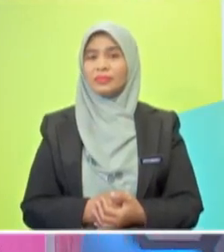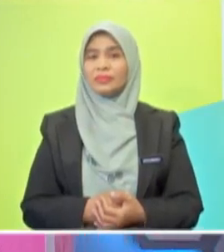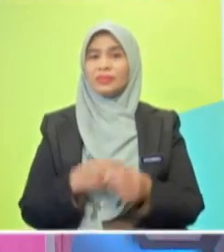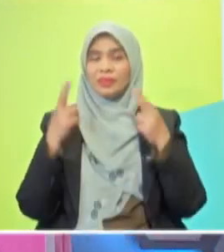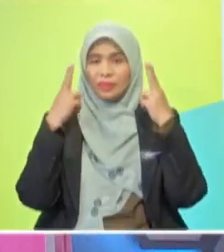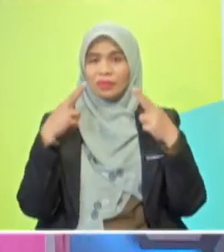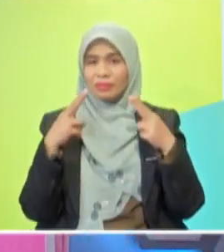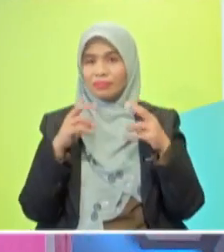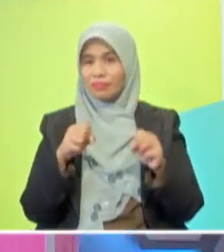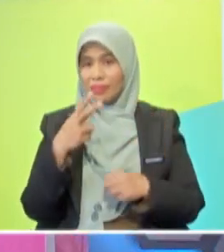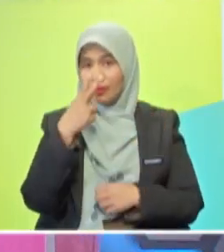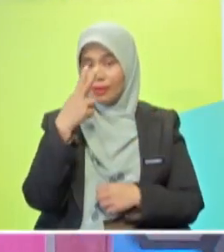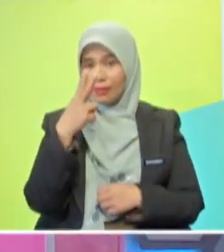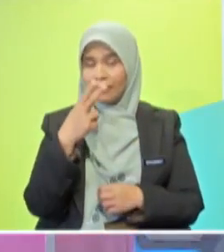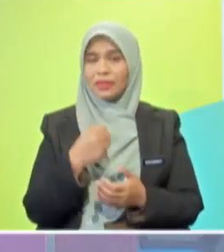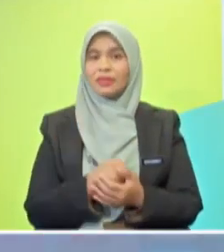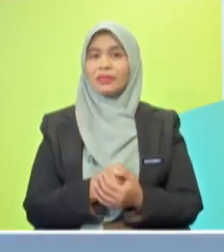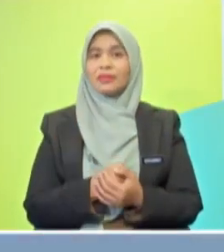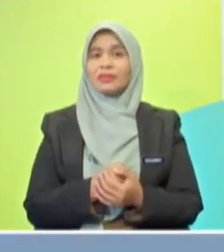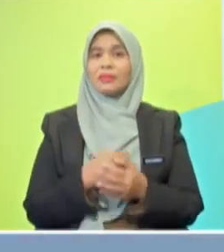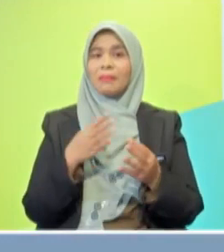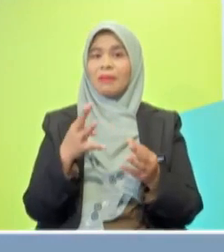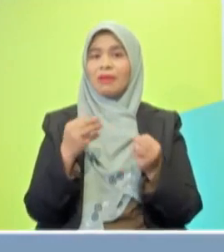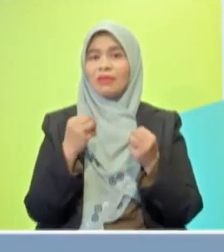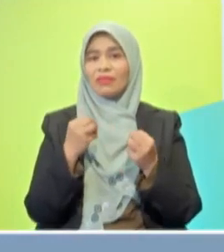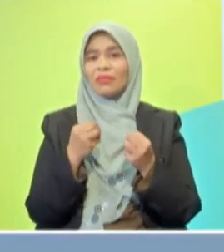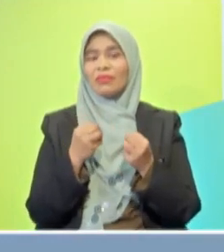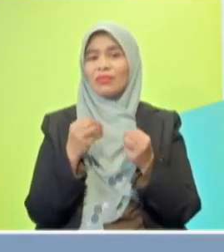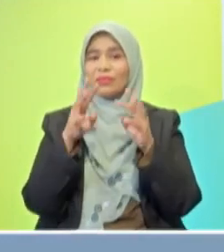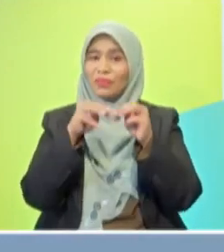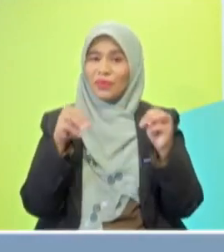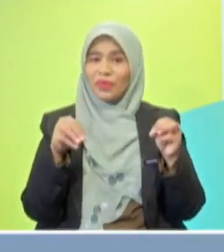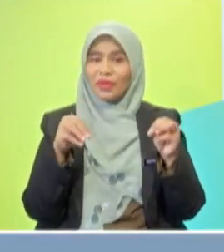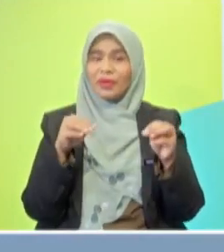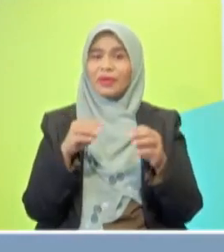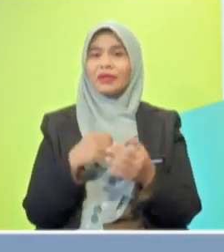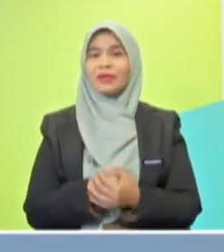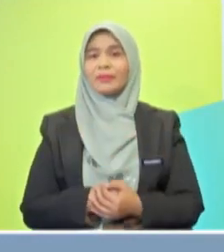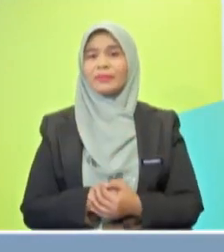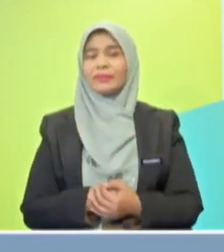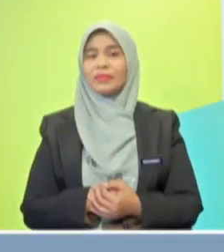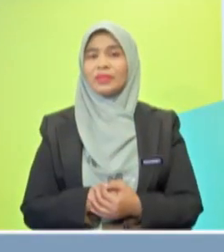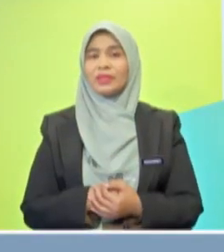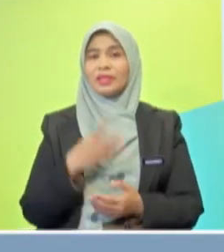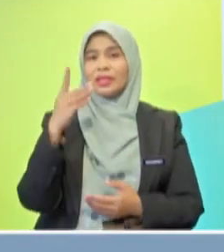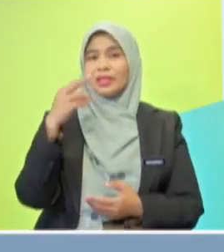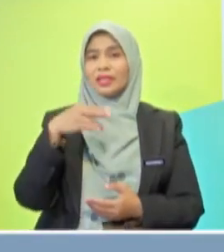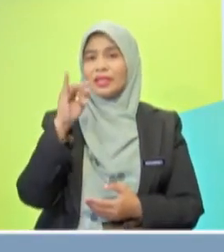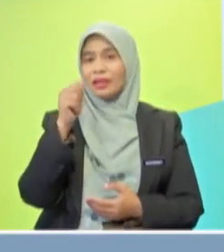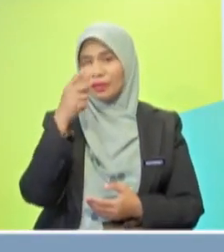Ustazah boleh nampak ya di skrin, Ustazah nak minta murid kita dia Ulfatona untuk baca